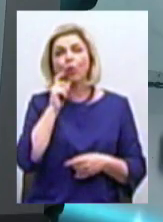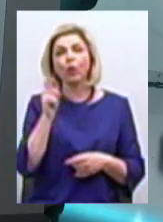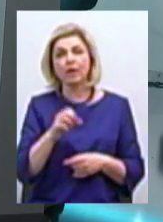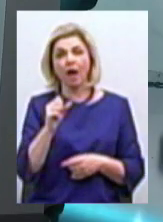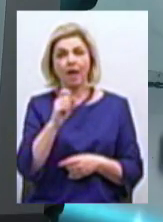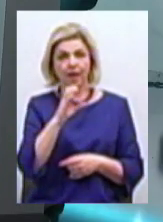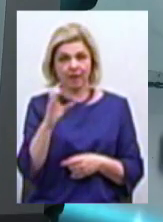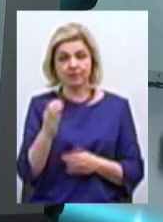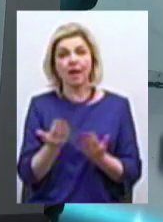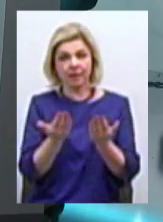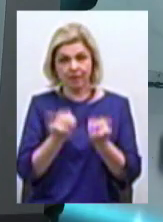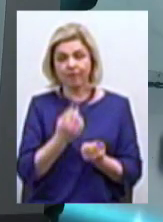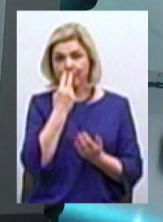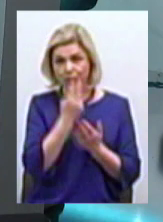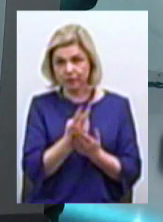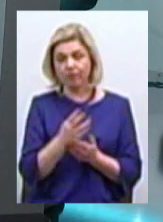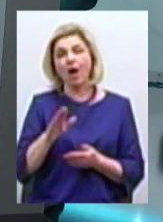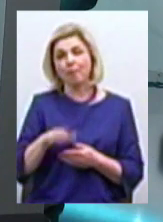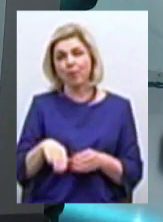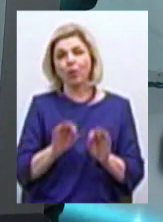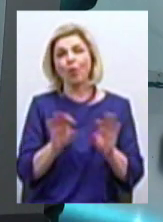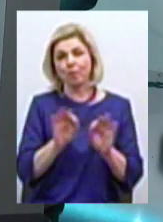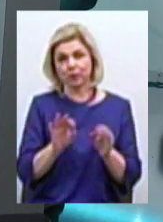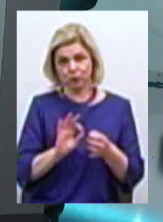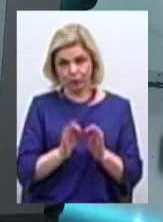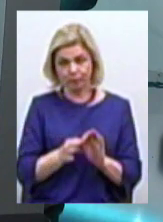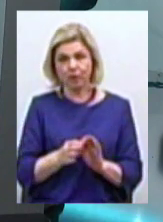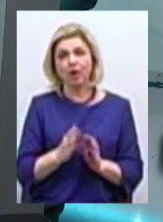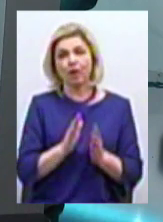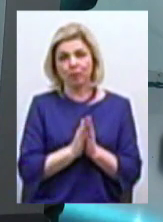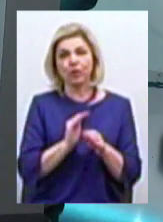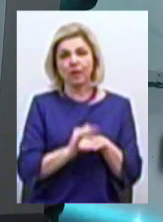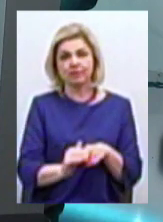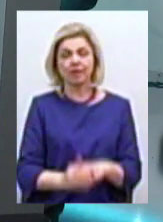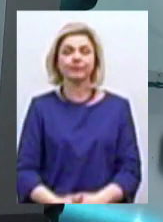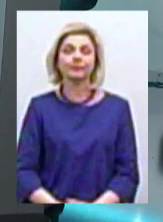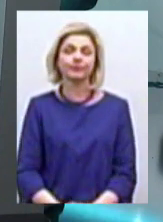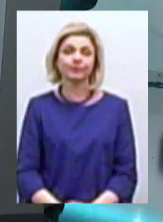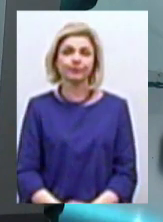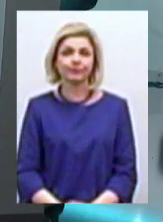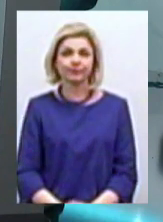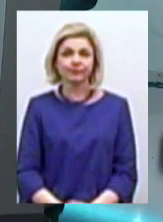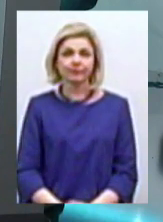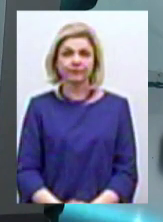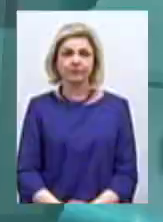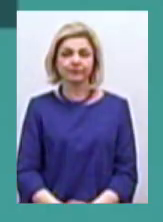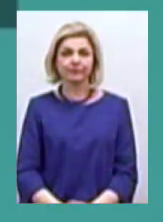Южноукраїнської АЕС. Давайте подивимось, а потім прокоментуємо, так? Добре. Будь ласка, відеосюжет.